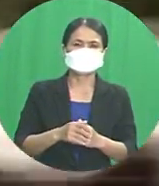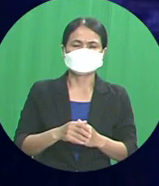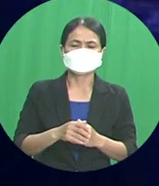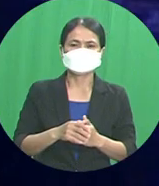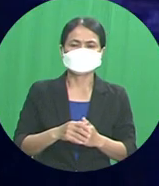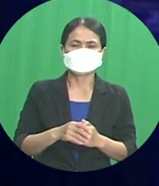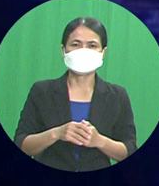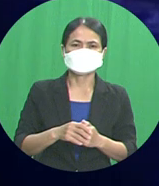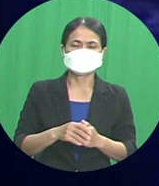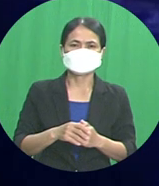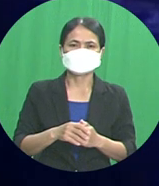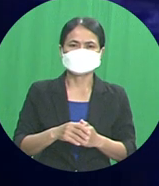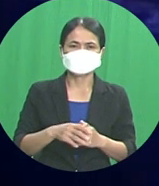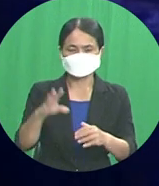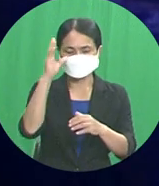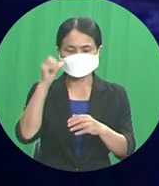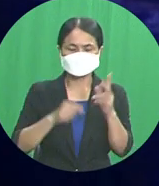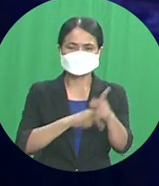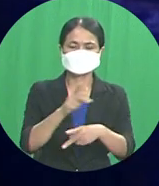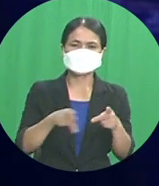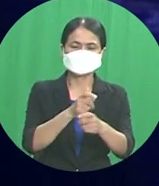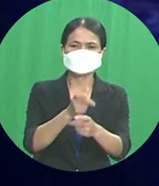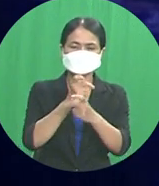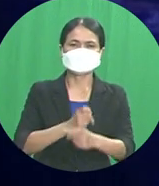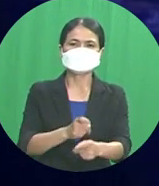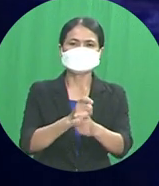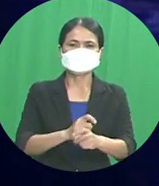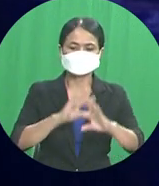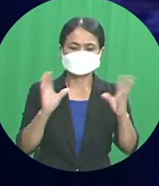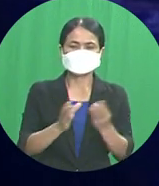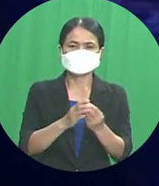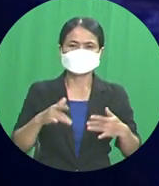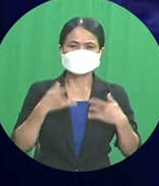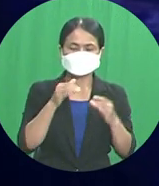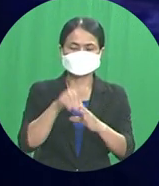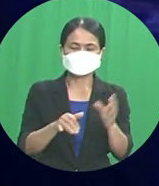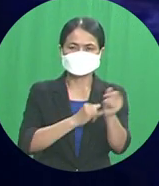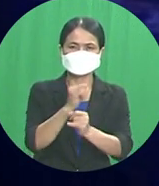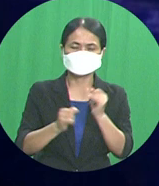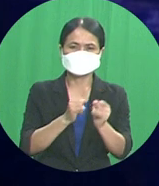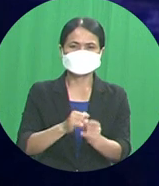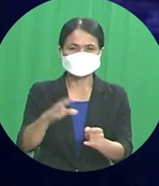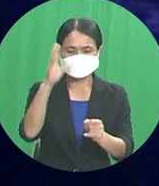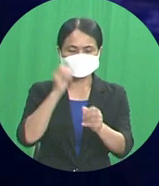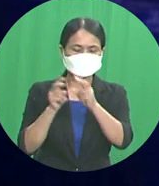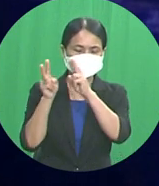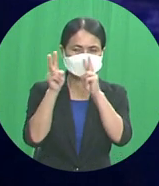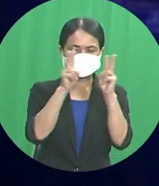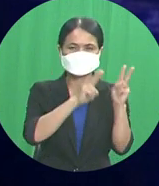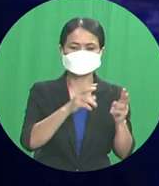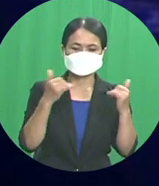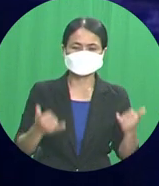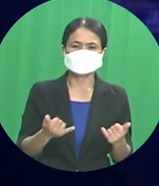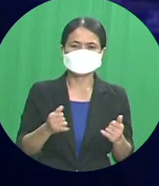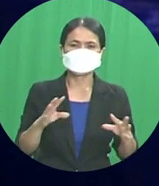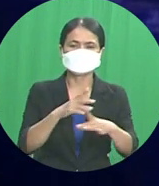tức. Lôi lục xoay nền ninh cả nhà tư tia sinh chân chỉ tì cổ rộp xã rộp bật tài ca khăn ông bật tế nâng ổn trả chiếc đại lục nền ninh cả nhà tư tài bàn tia sản